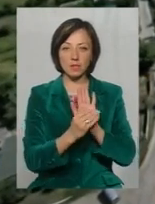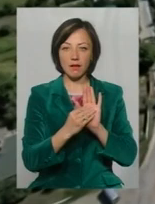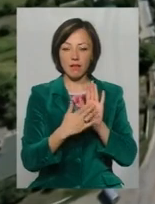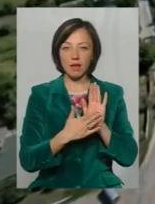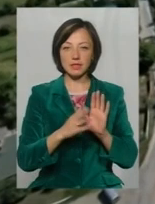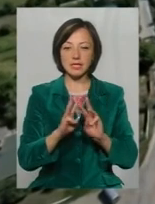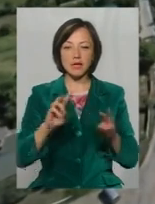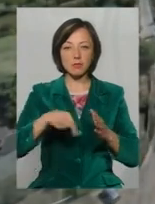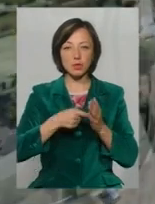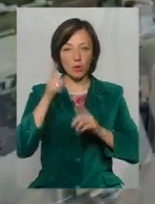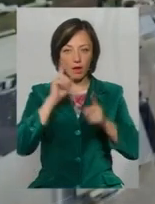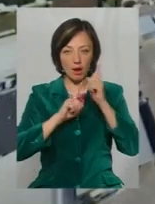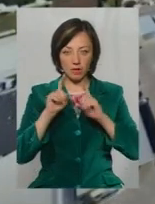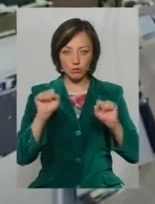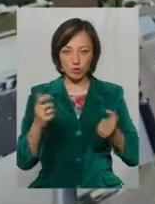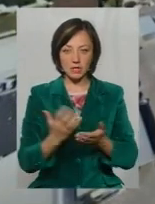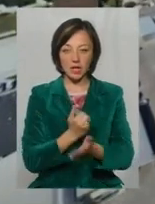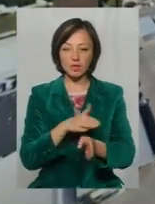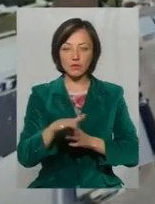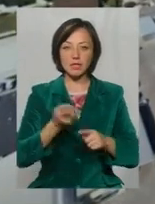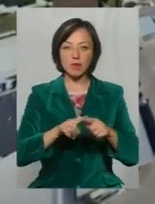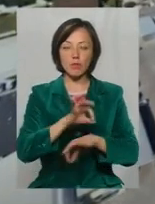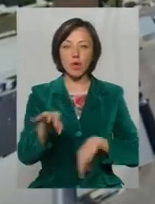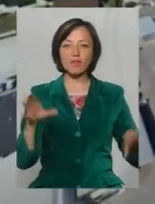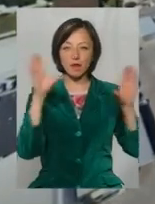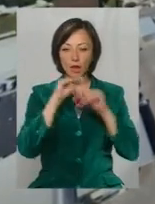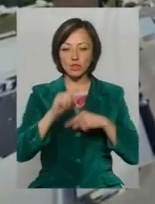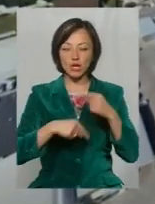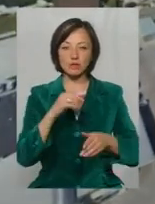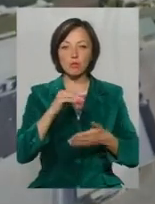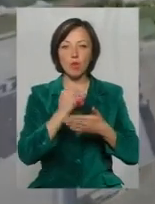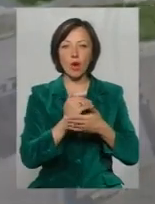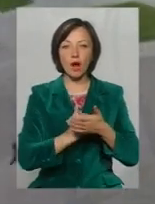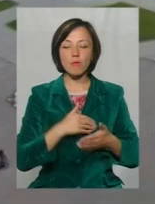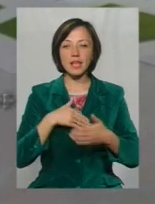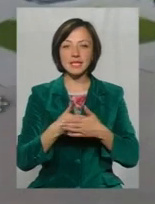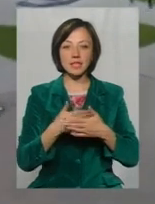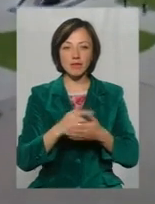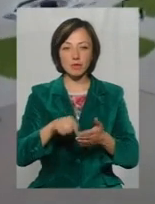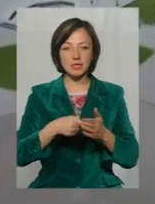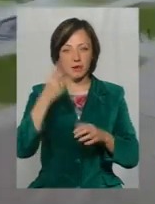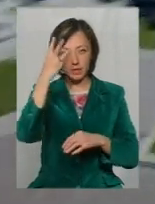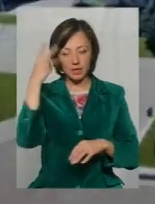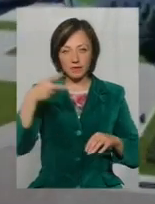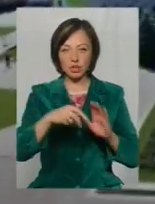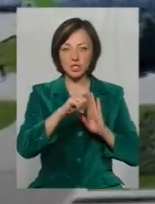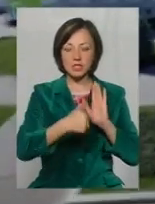сайті Хмельницької міської ради. Реалізувати цей проєкт вдалося через програму громадської ініціативи міста Хмельницького на